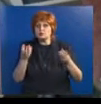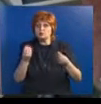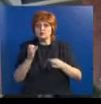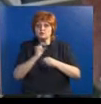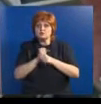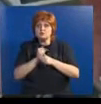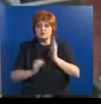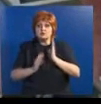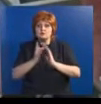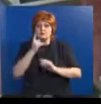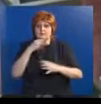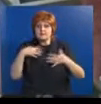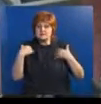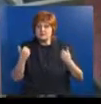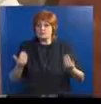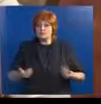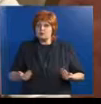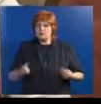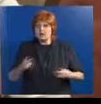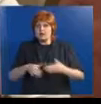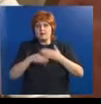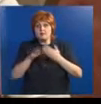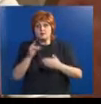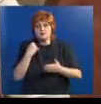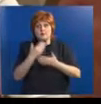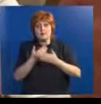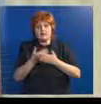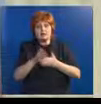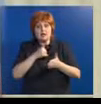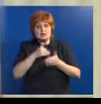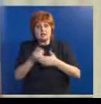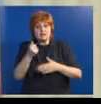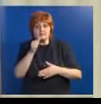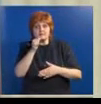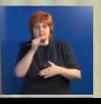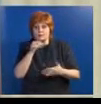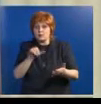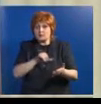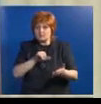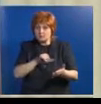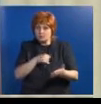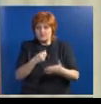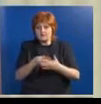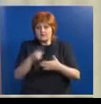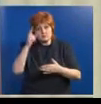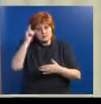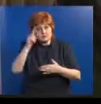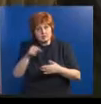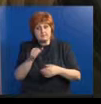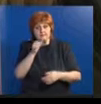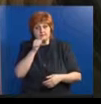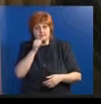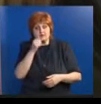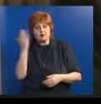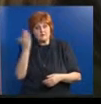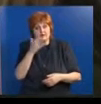чтобы подростки выбрали здоровую жизнь. Как помочь ребенку проявить волю и отказаться от первой пробы наркотика. Вооружить его знаниями с помощью тренингов,